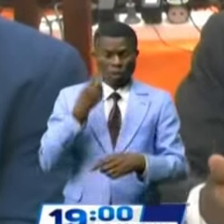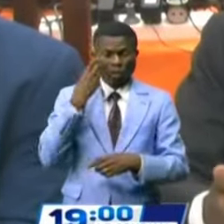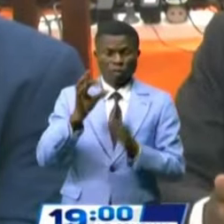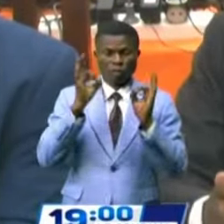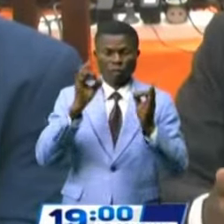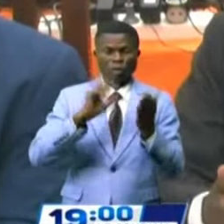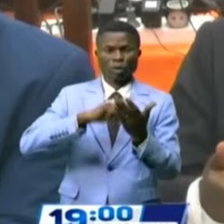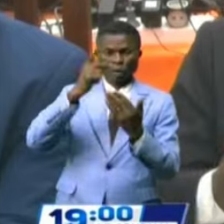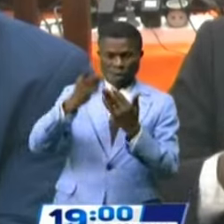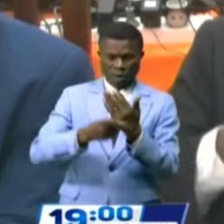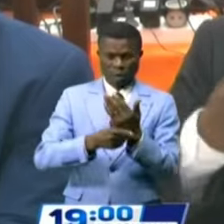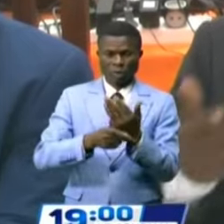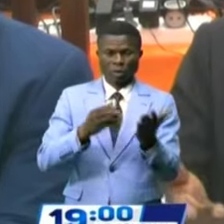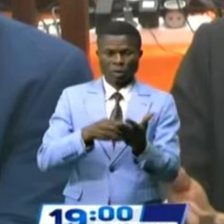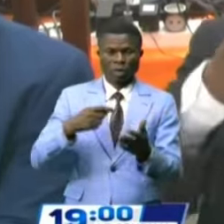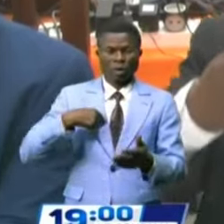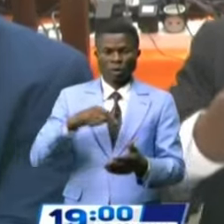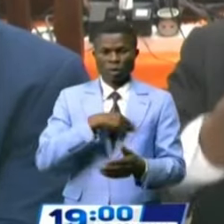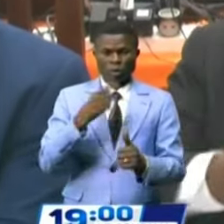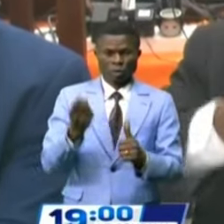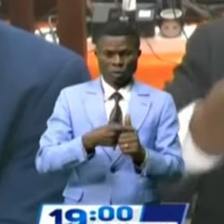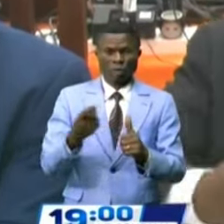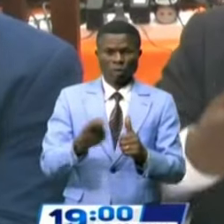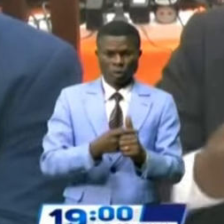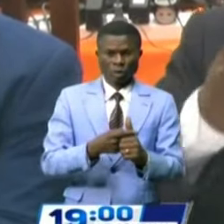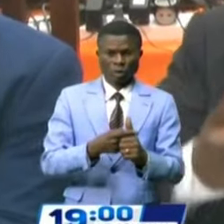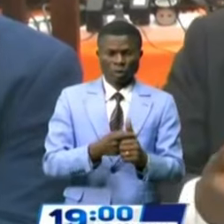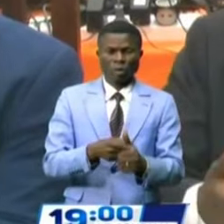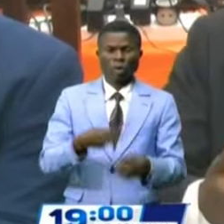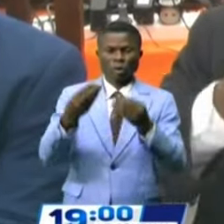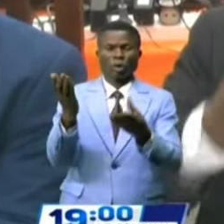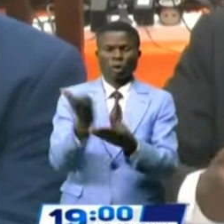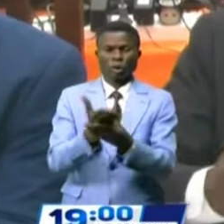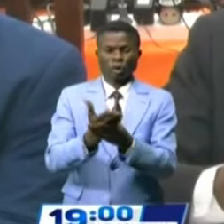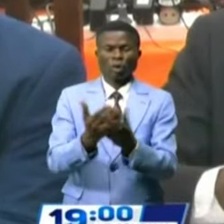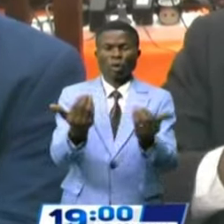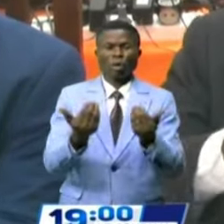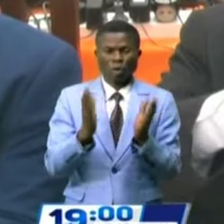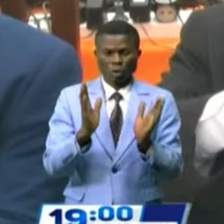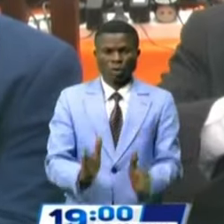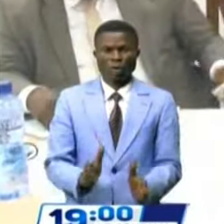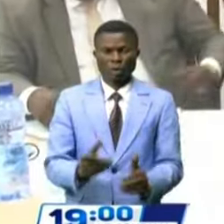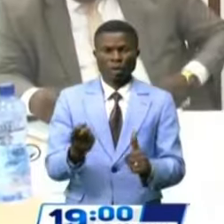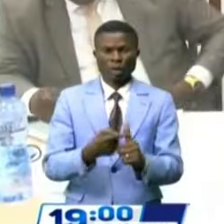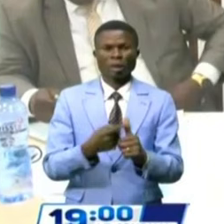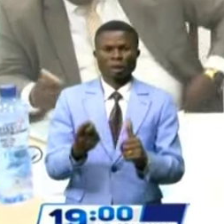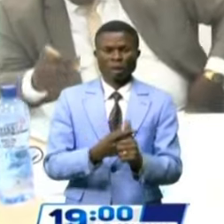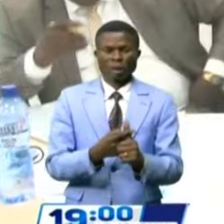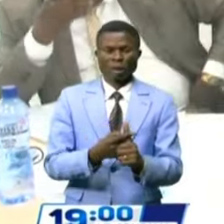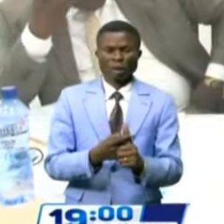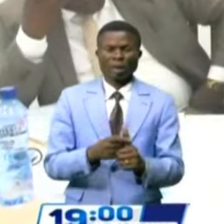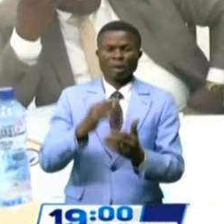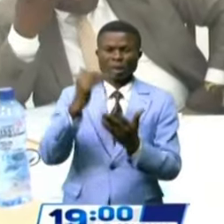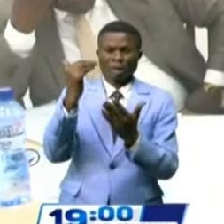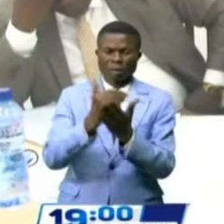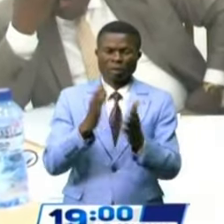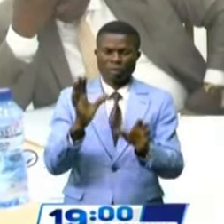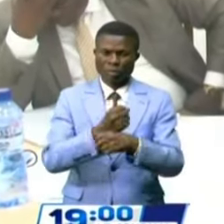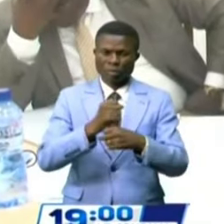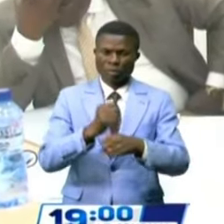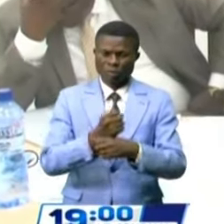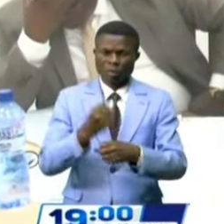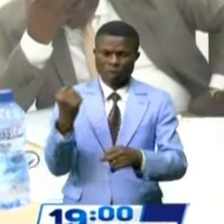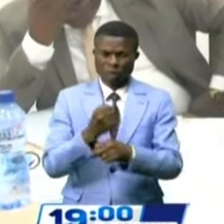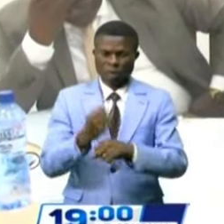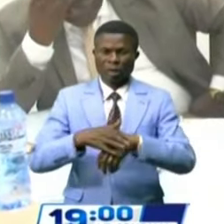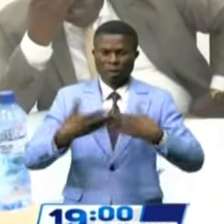de la programmation de ce fonds. Nous allions d'abord mettre une feuille de route volontariste. On commence d'abord par une restructuration interne du